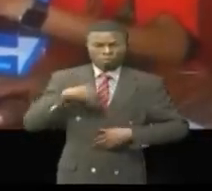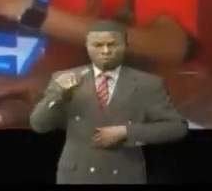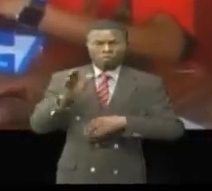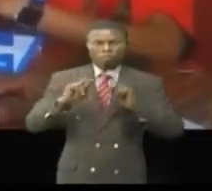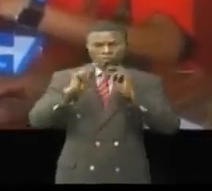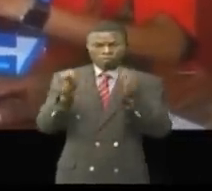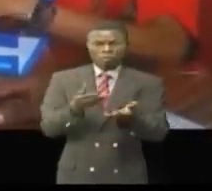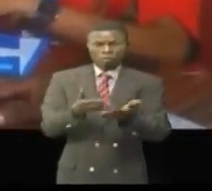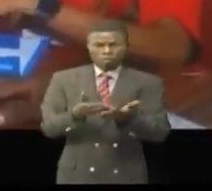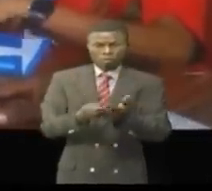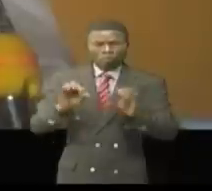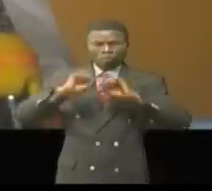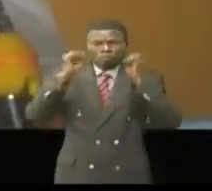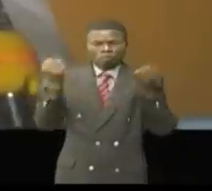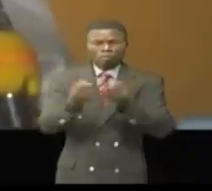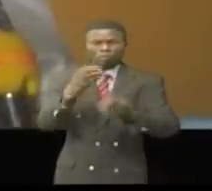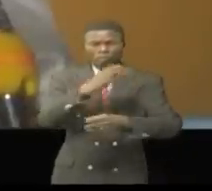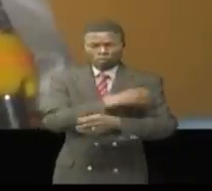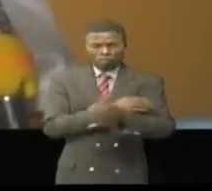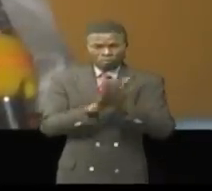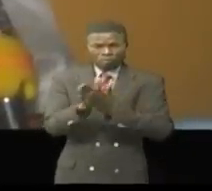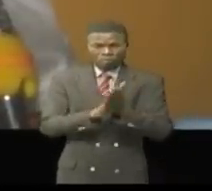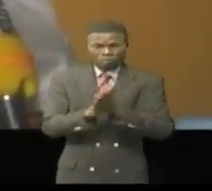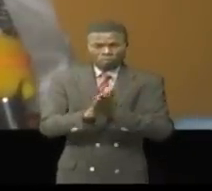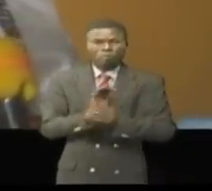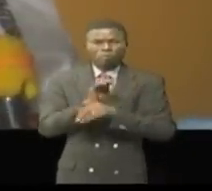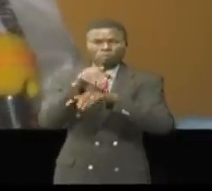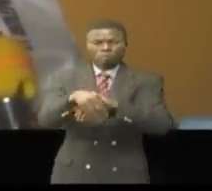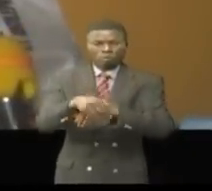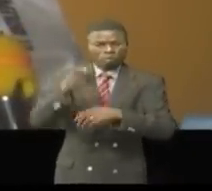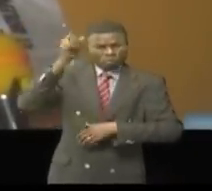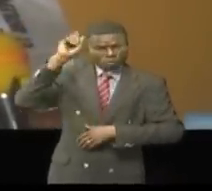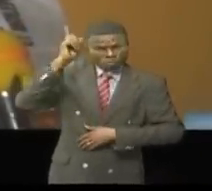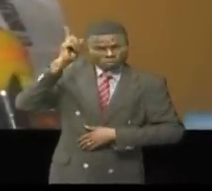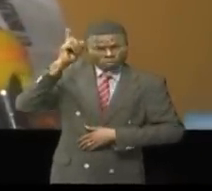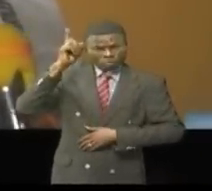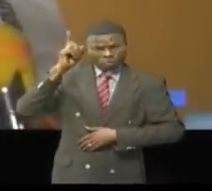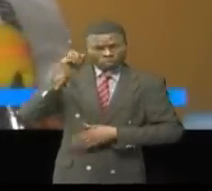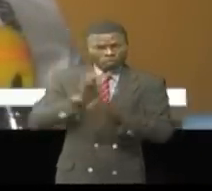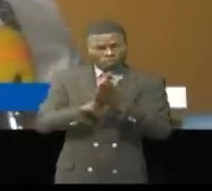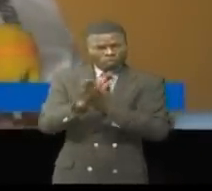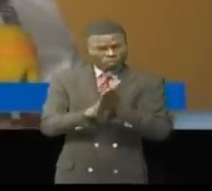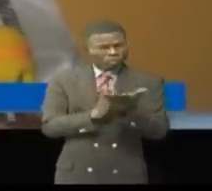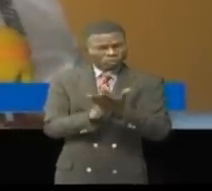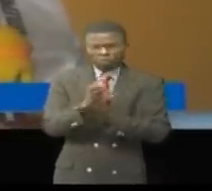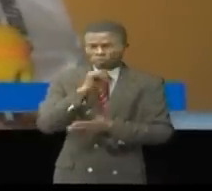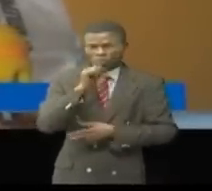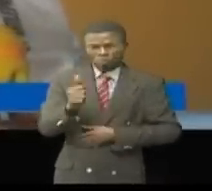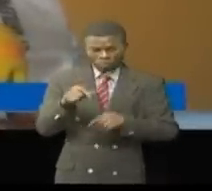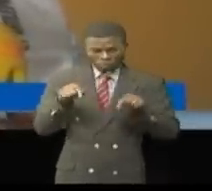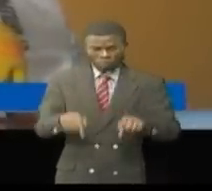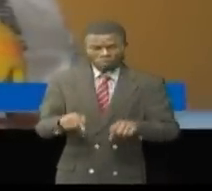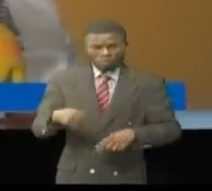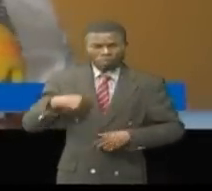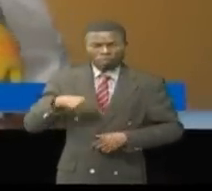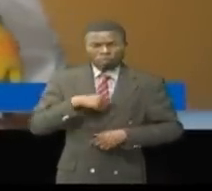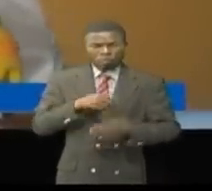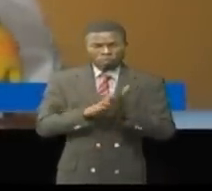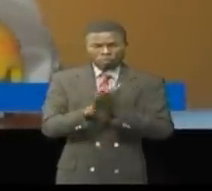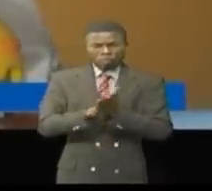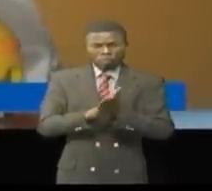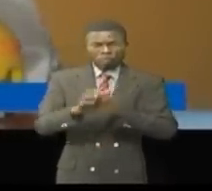Ligue. La société civile se contente des engagements qui sont pris, mais ne fait pas suffisamment de suivi. Cette fois-ci, nous mettons l'accent sur le fait